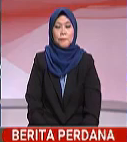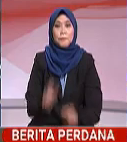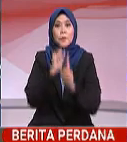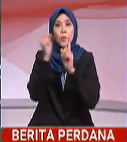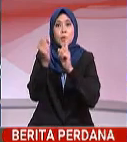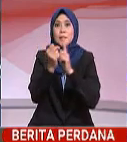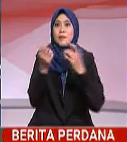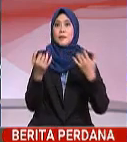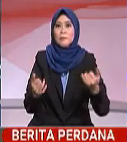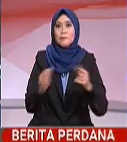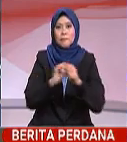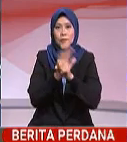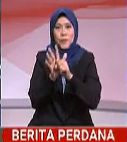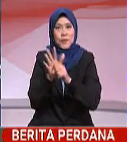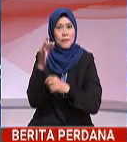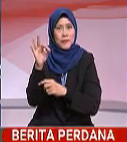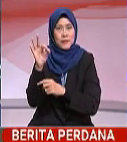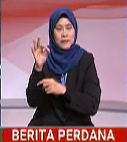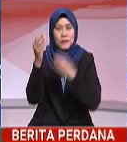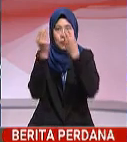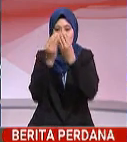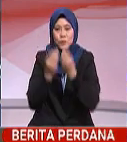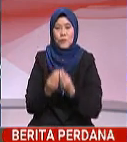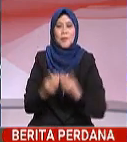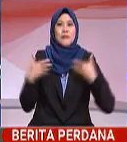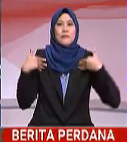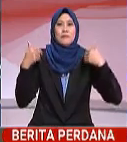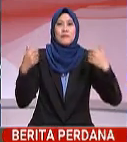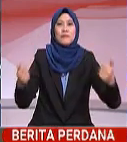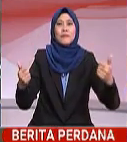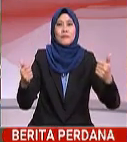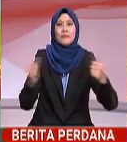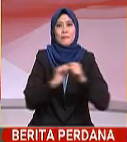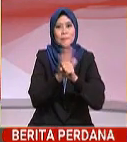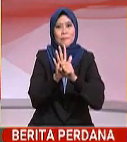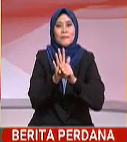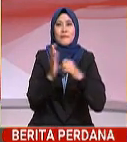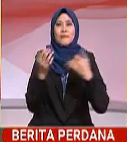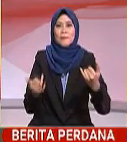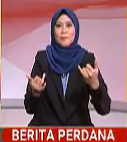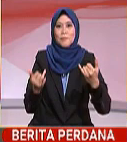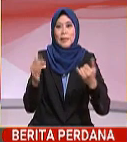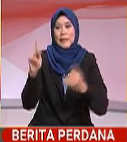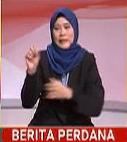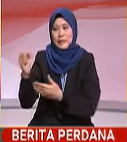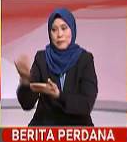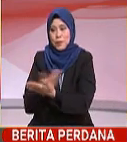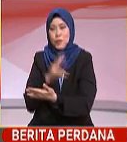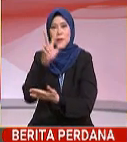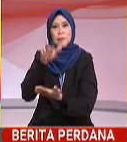Situasi semasa COVID-19, jumlah kes sembuh kembali mengatasi kes baharu hari ini dengan